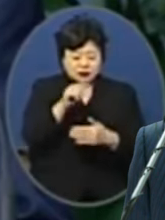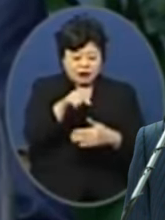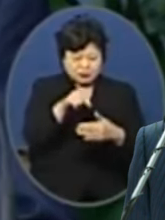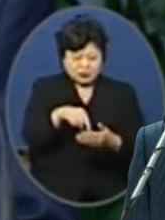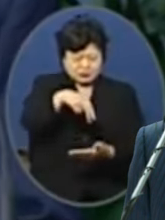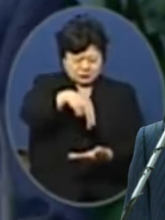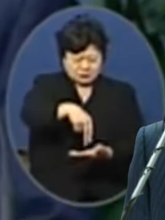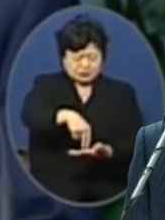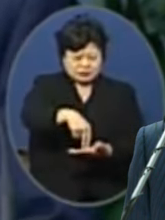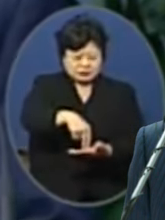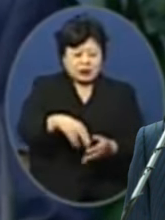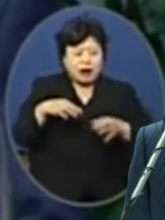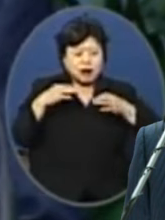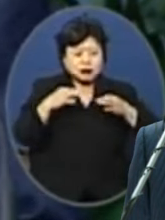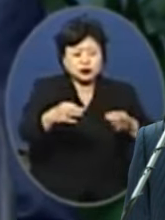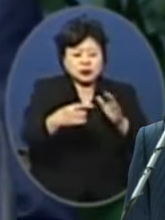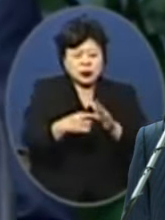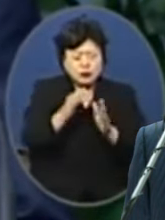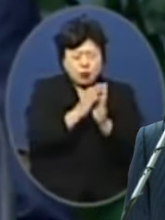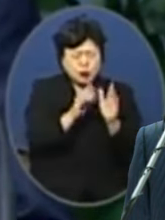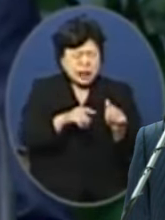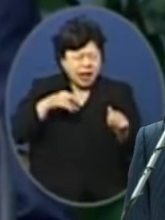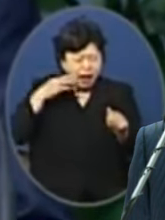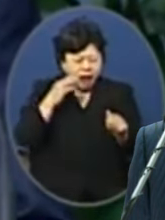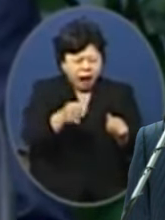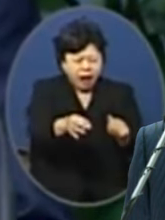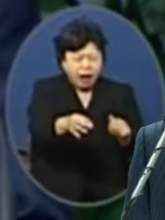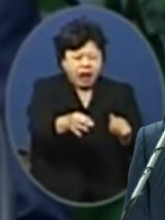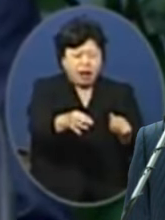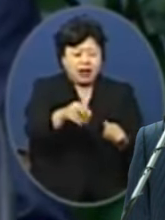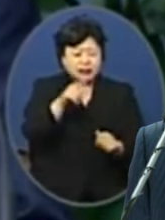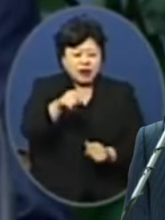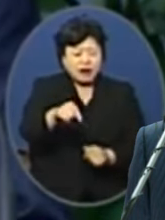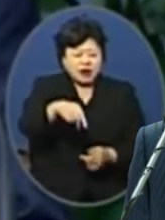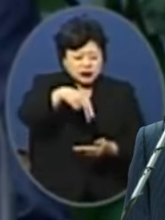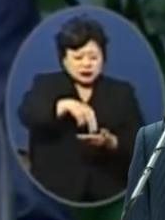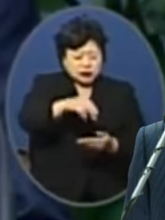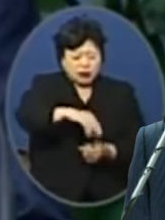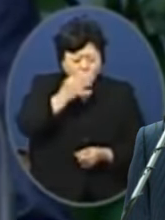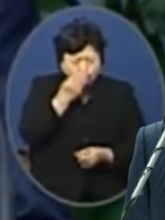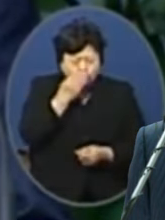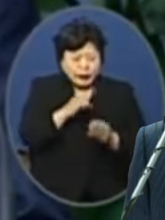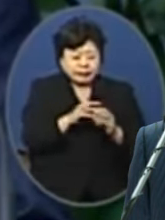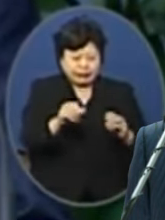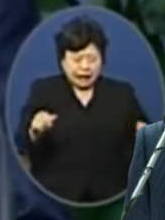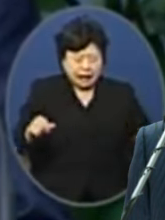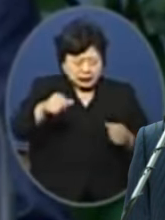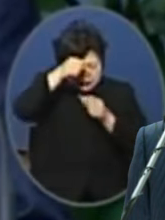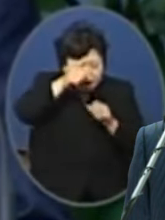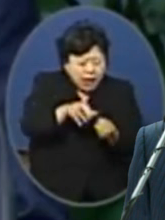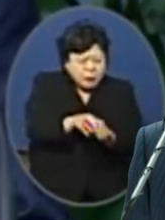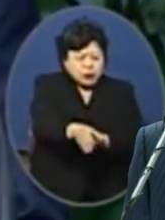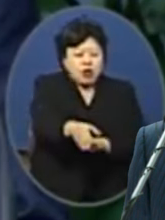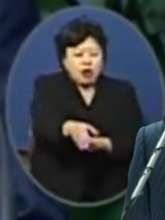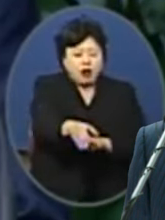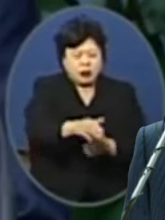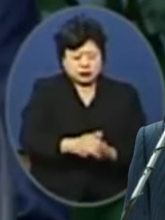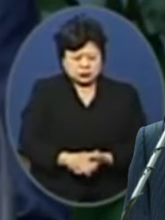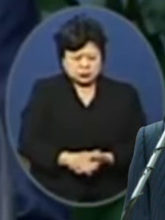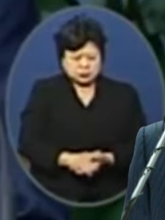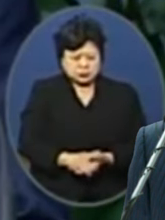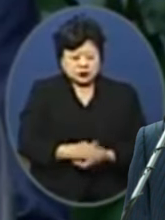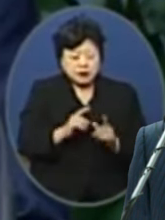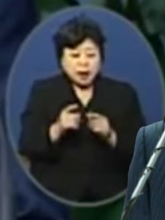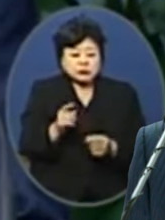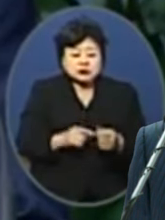가운데서 소리가 나서 말 모세야 모세야 내가 선 것은 거룩하니 신발을 벗어라 그